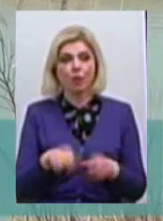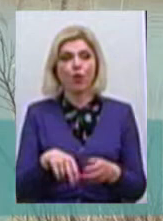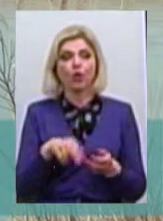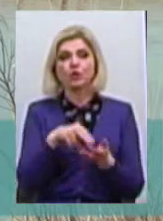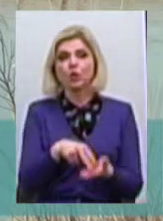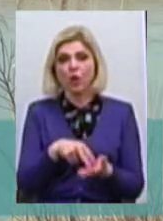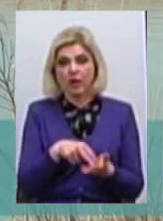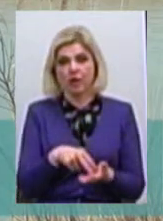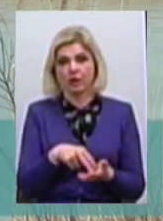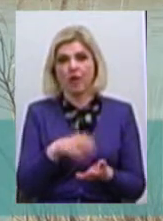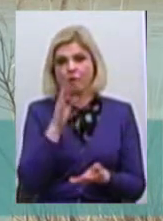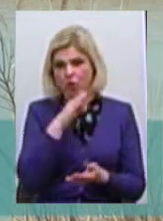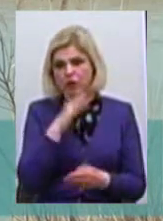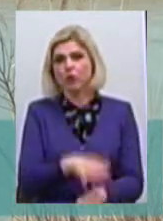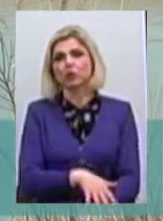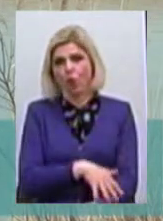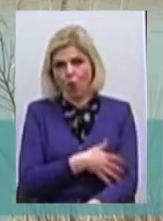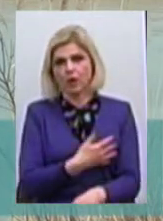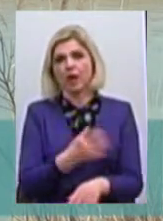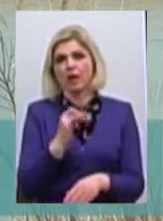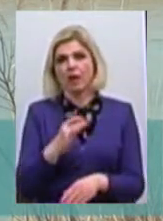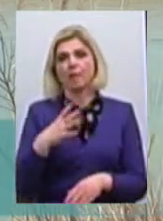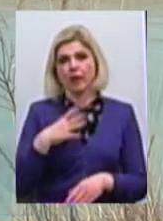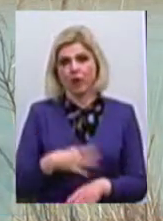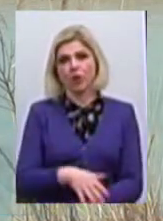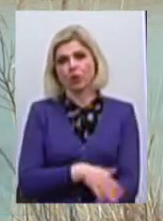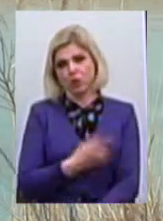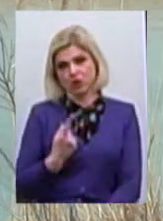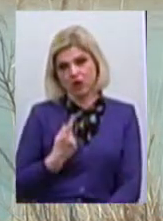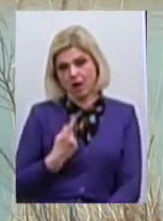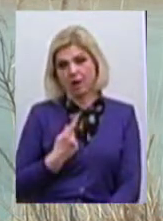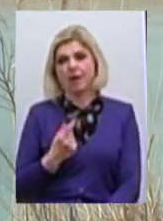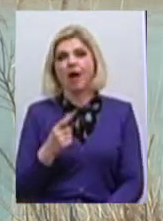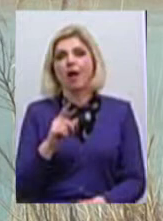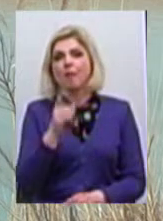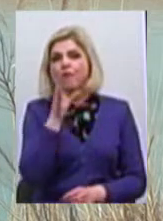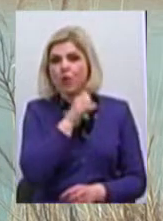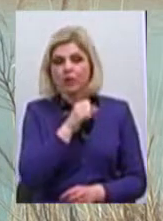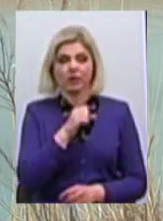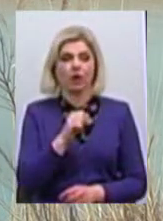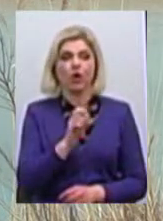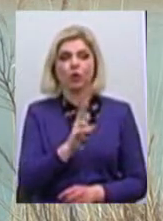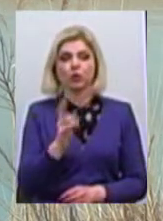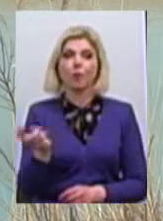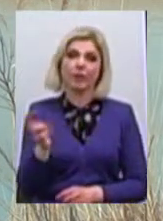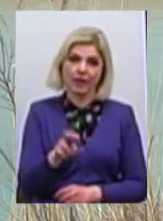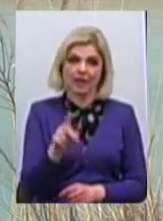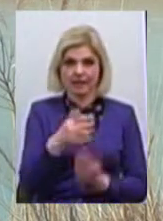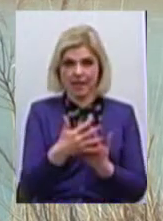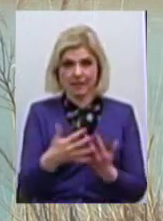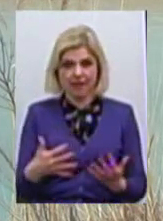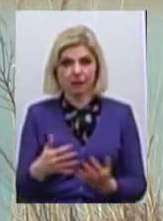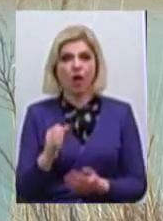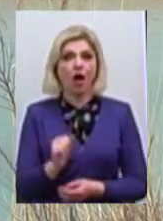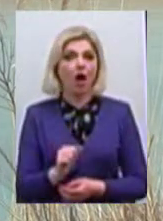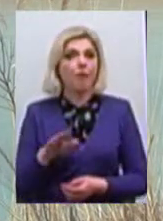водоймі досить довго і приходиться довго чекати на браконьєра, який прийде за цією сіткою. А